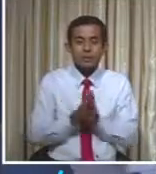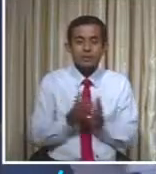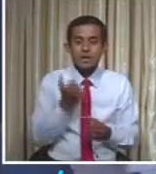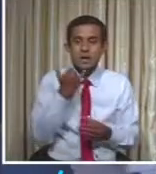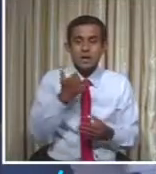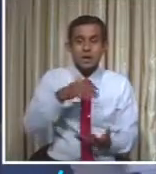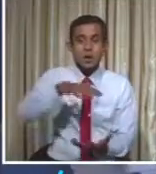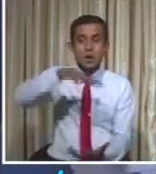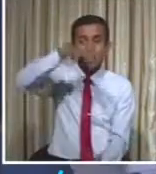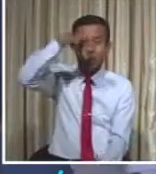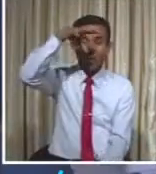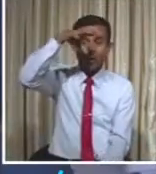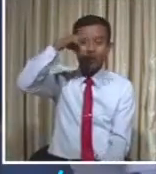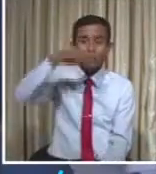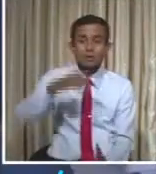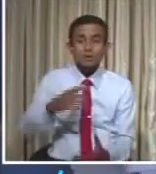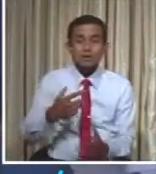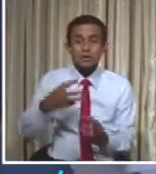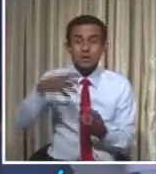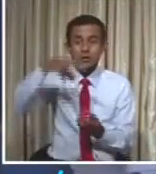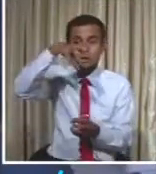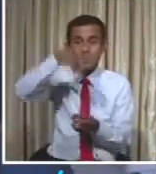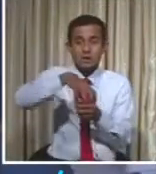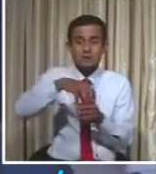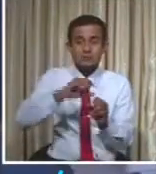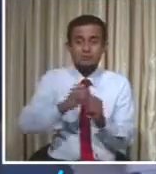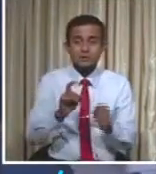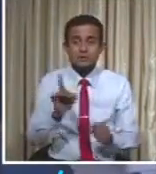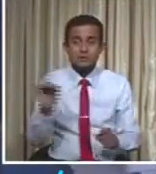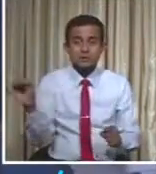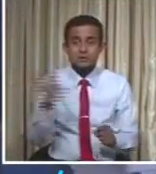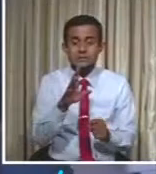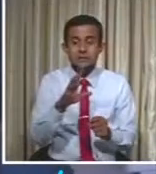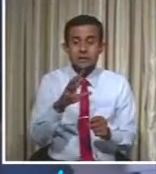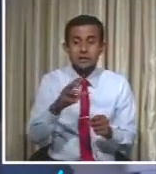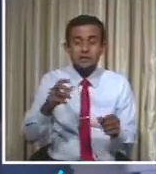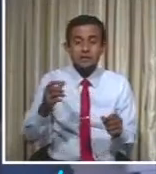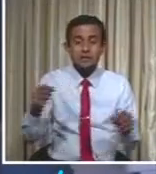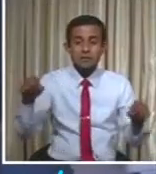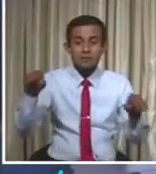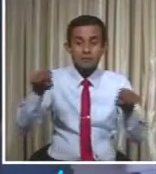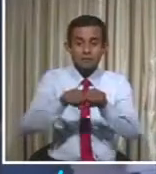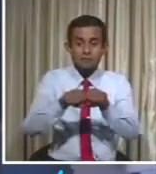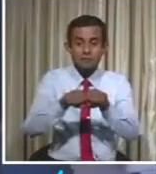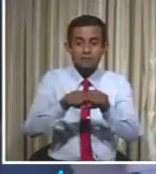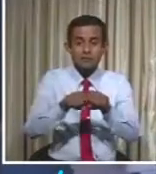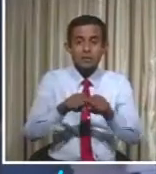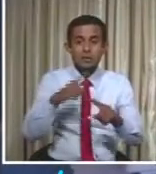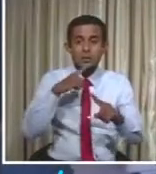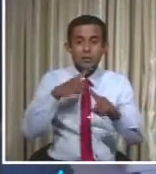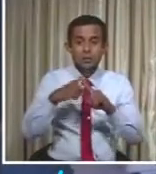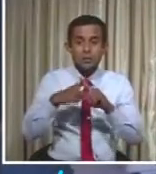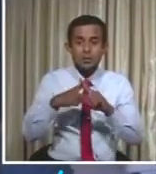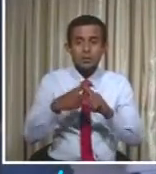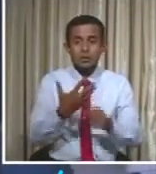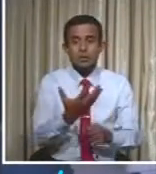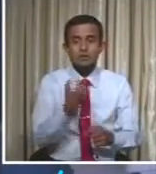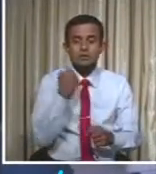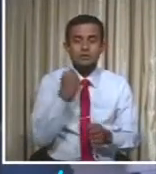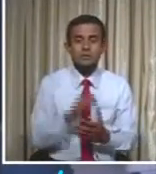ලොකු සිලින්ඩර් වලට රෙගියුලේටරයක් නැතුව කෙලින්ම වැල් එක ගහලා උඳුනට හයි කරලා ගෑස් ලබා